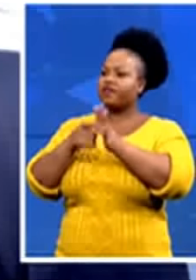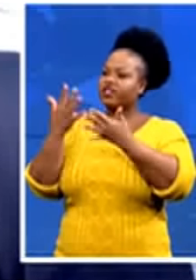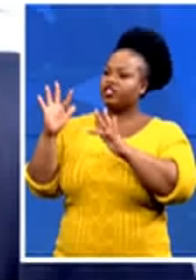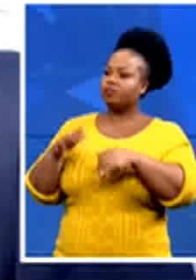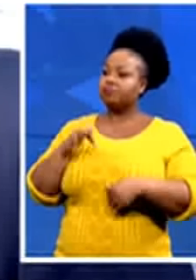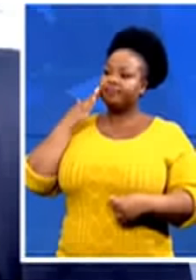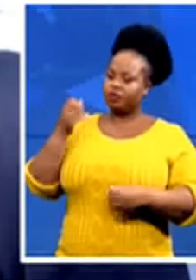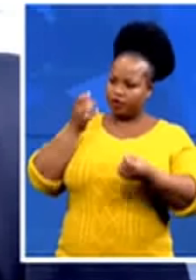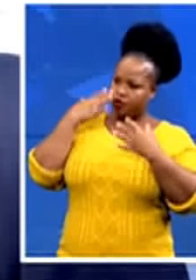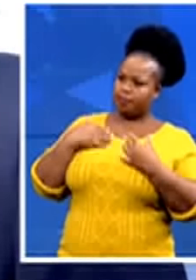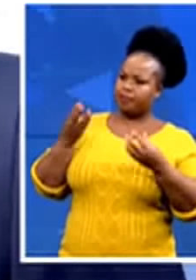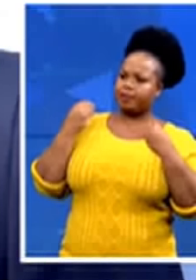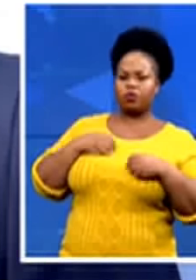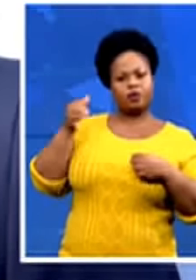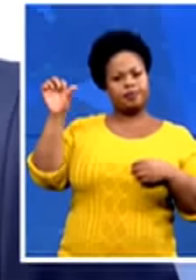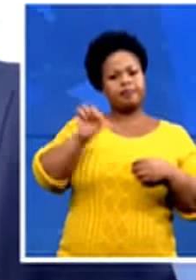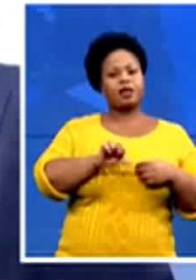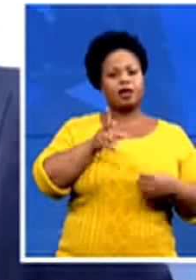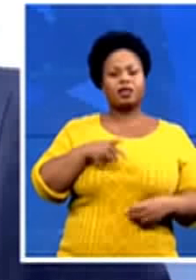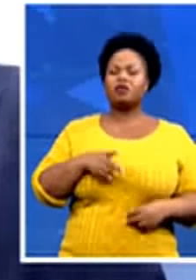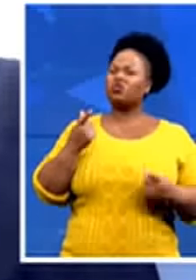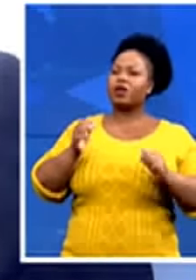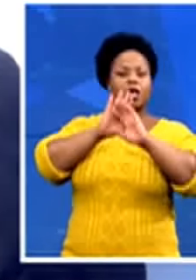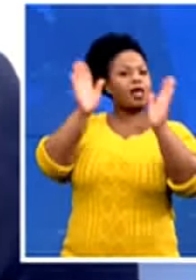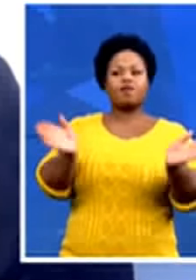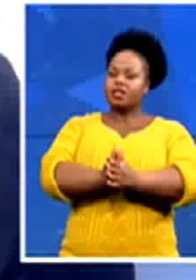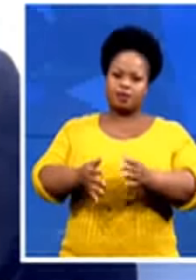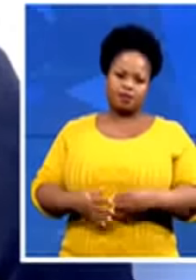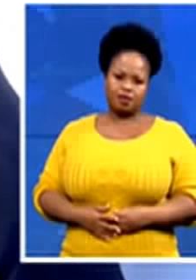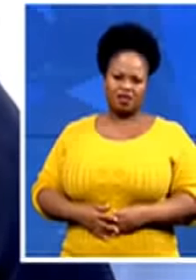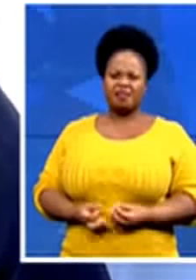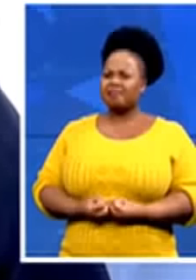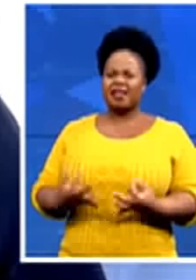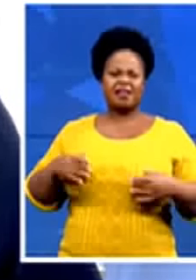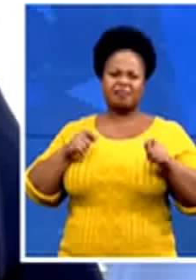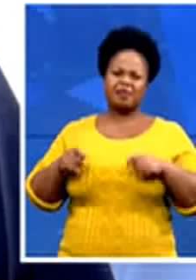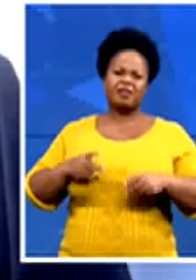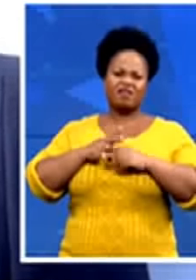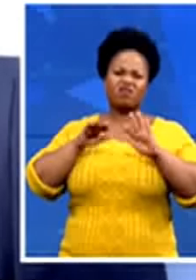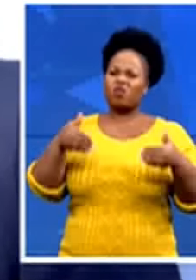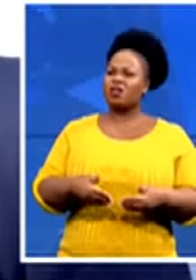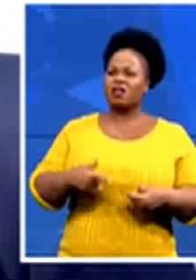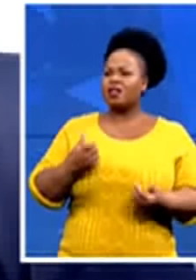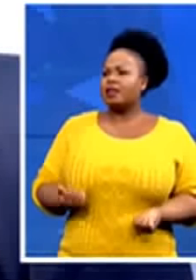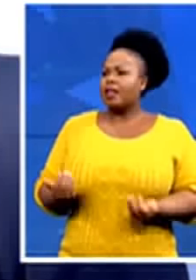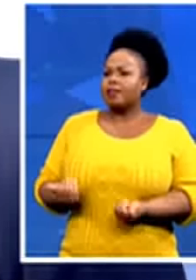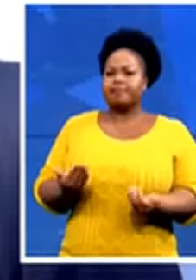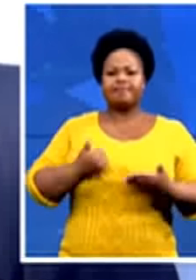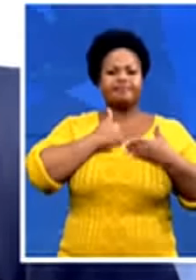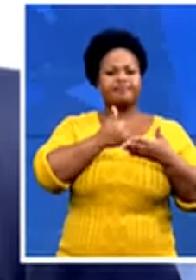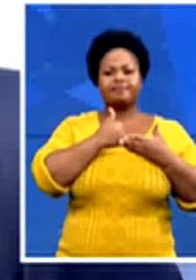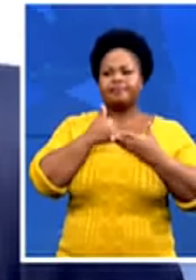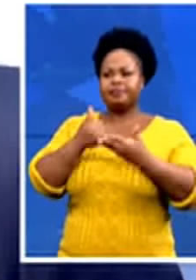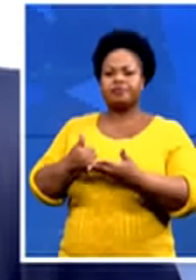wabuya wamenzela wonke umsebenzi baningi abantu abafihlile ebekhipha iveni yakhe silanda abantu bakithi ezululende